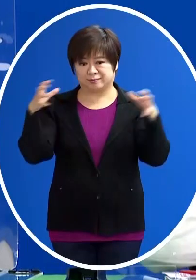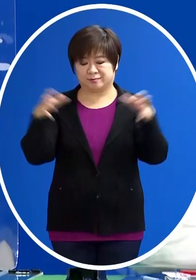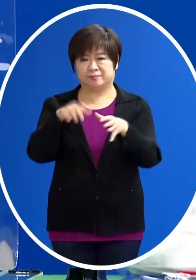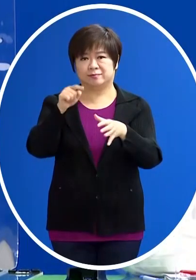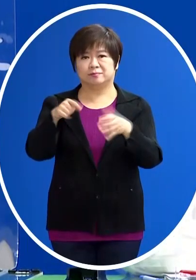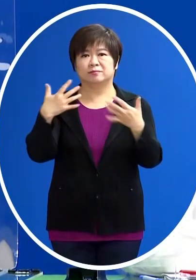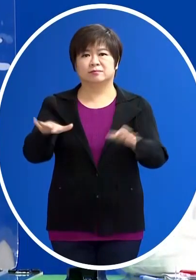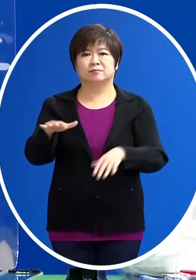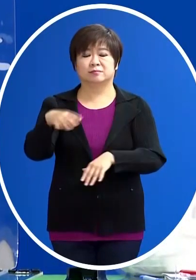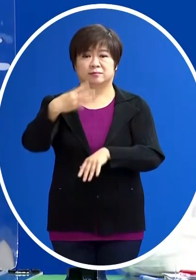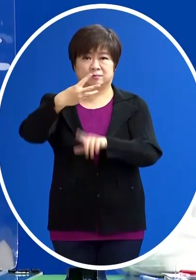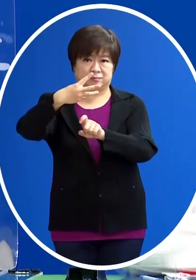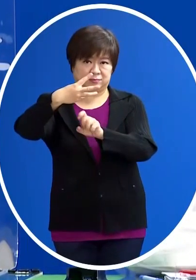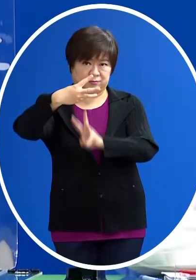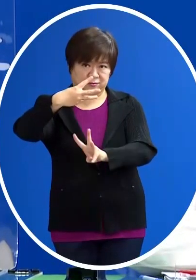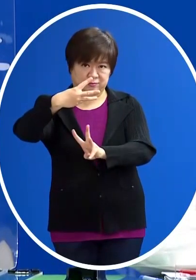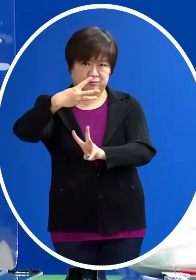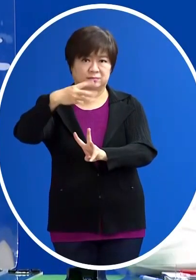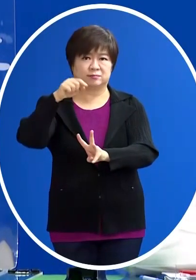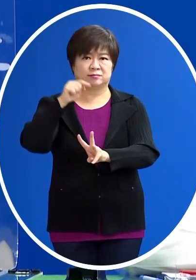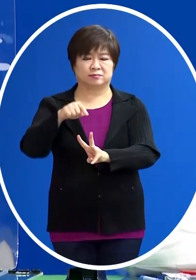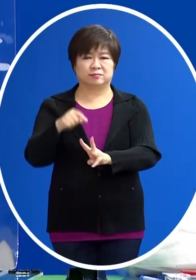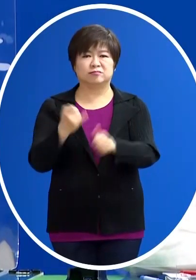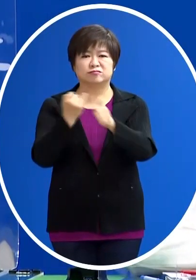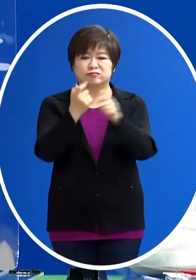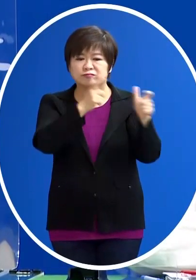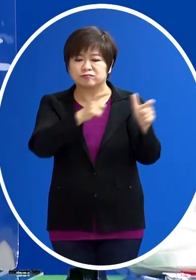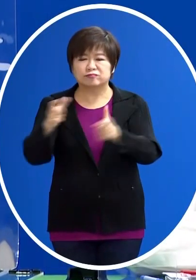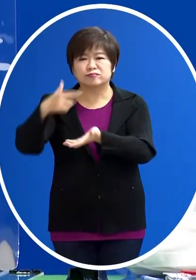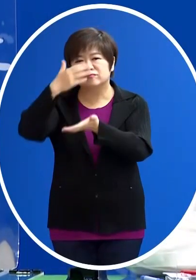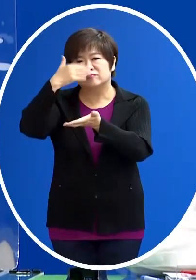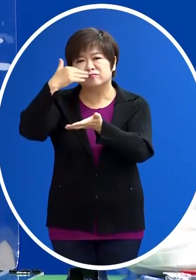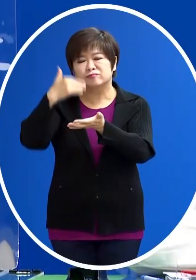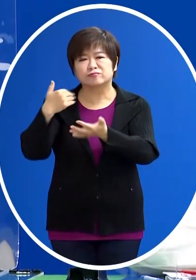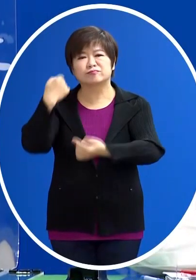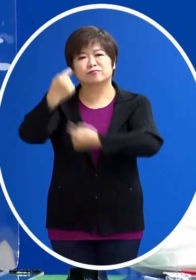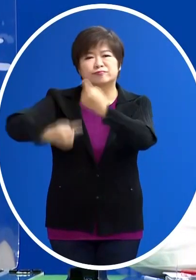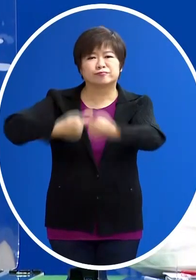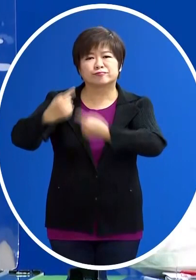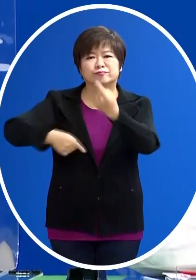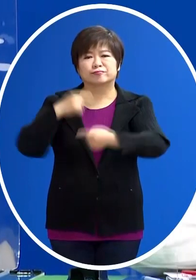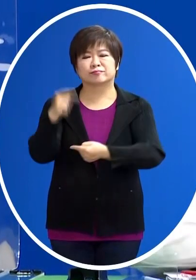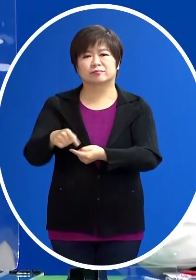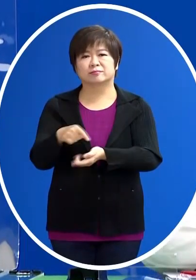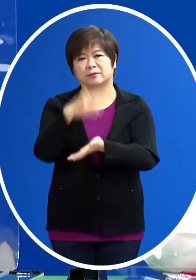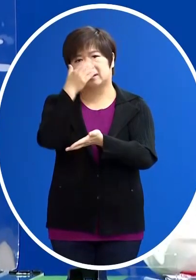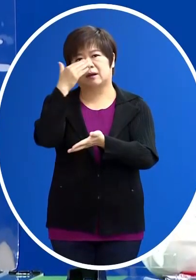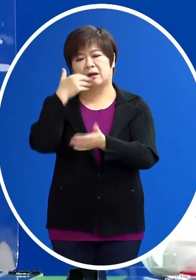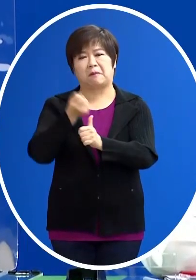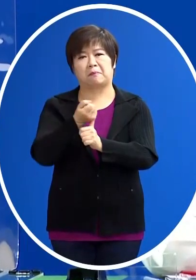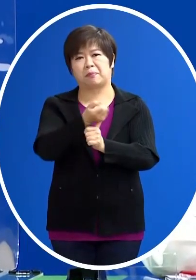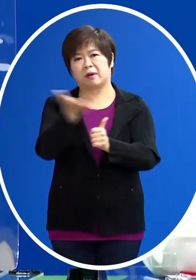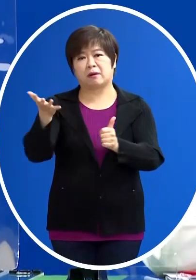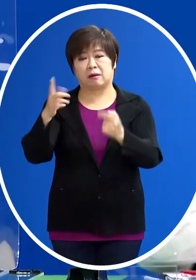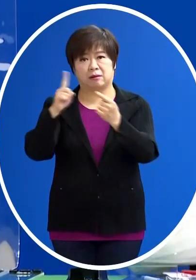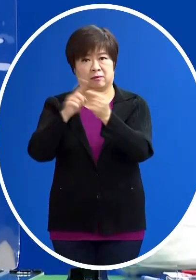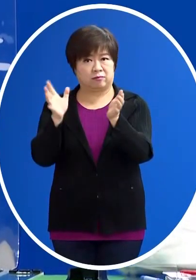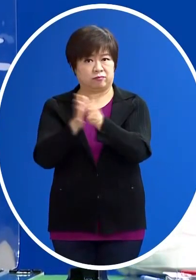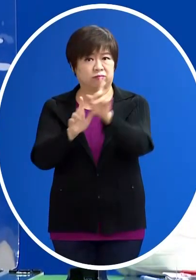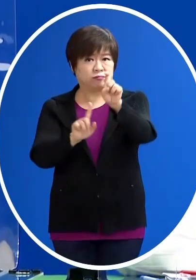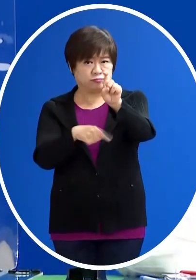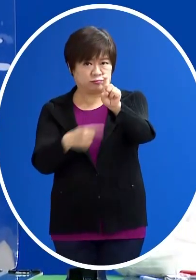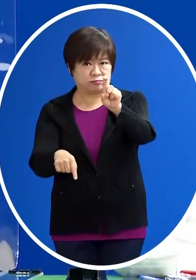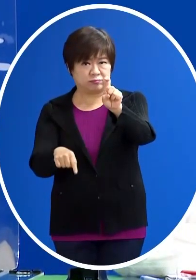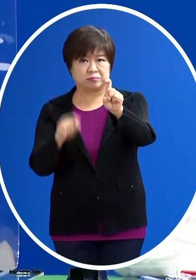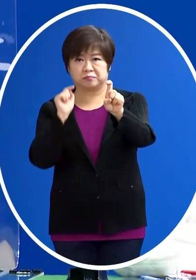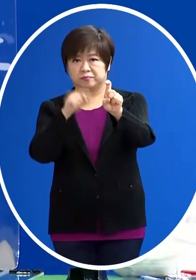天3月13号在这个婚宴场地哈 ，Nice 饭店用餐而确诊的总共有10位，